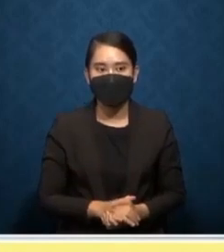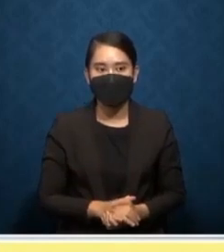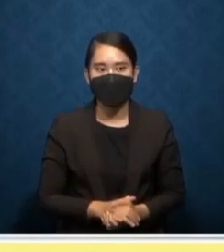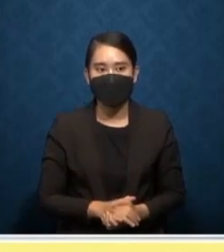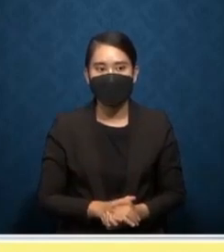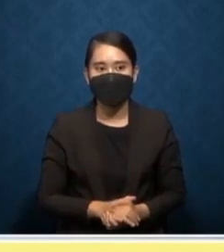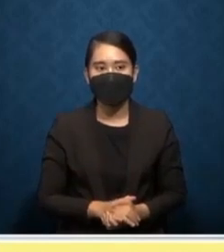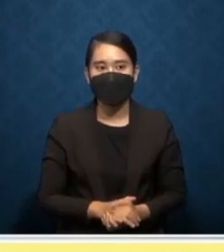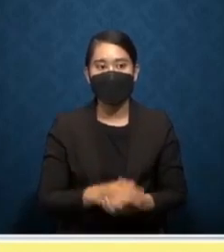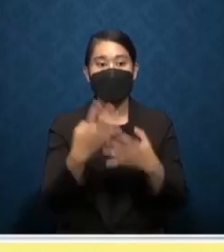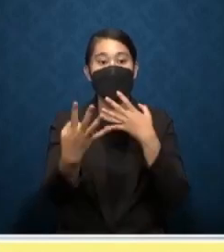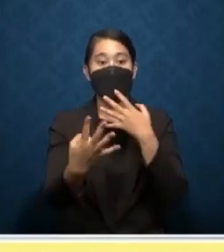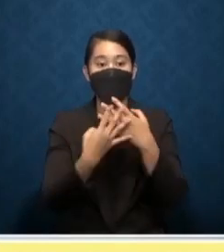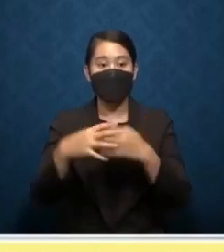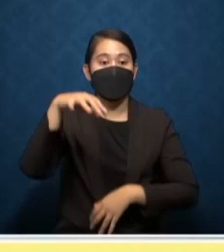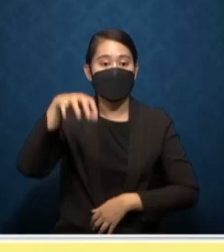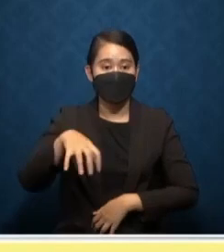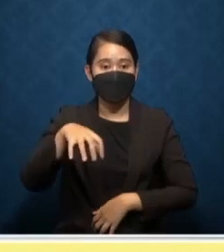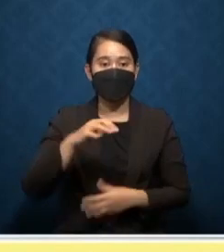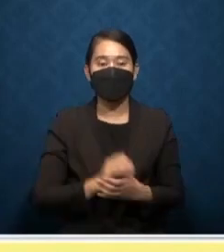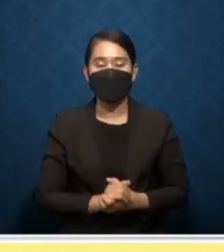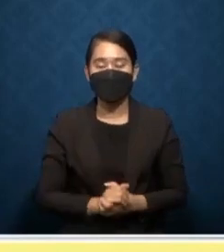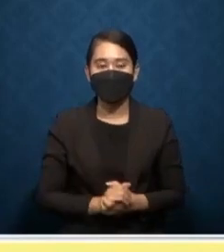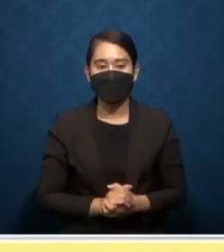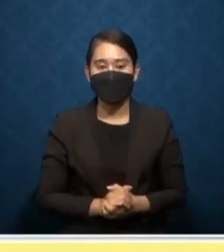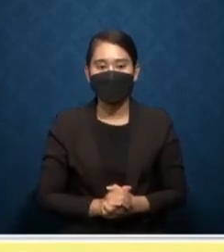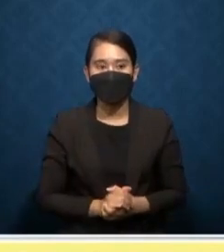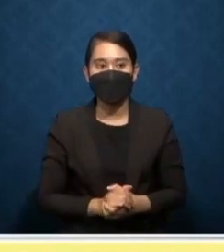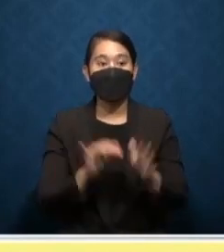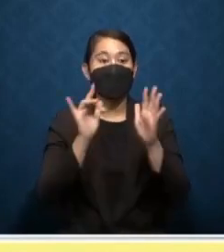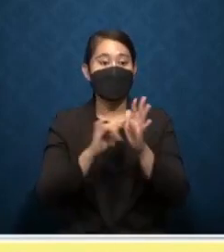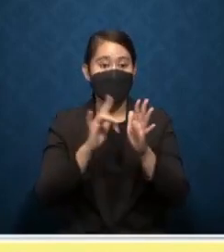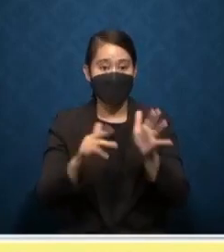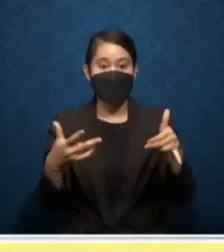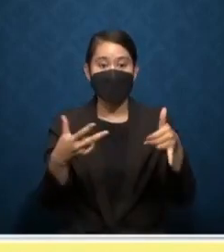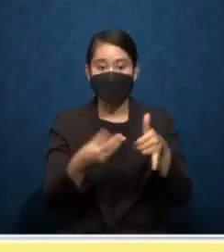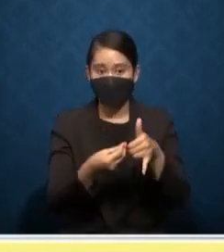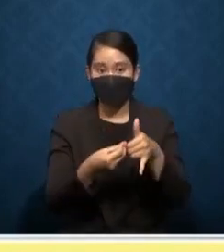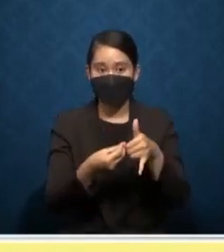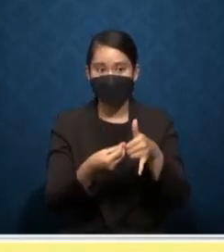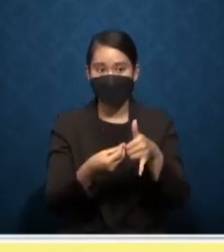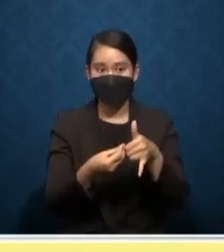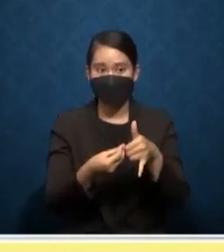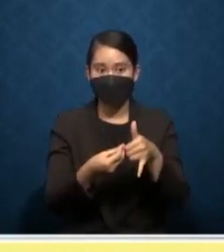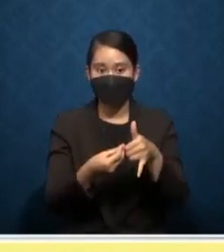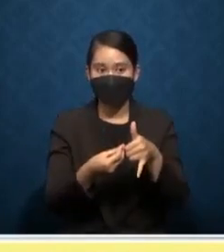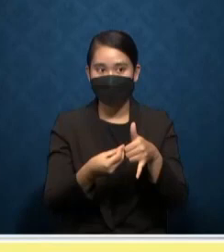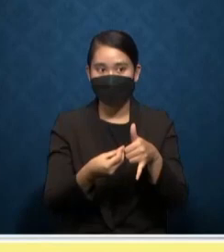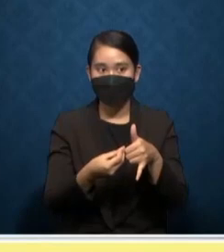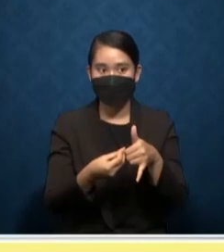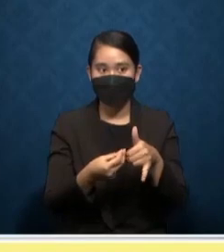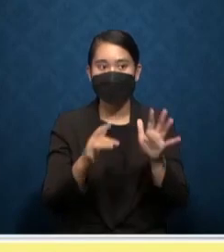เรือนจำเราอาจจะได้วัคซีนไม่